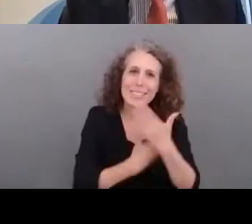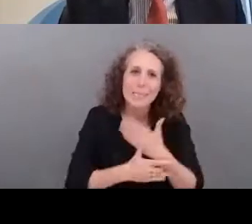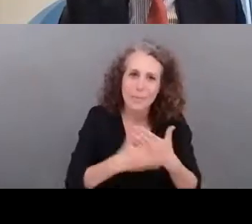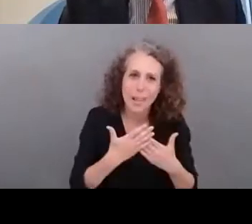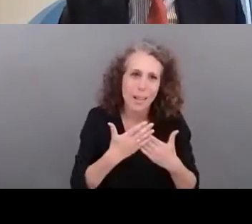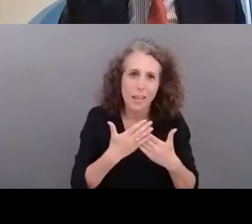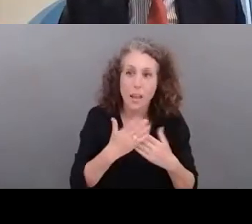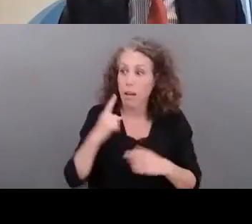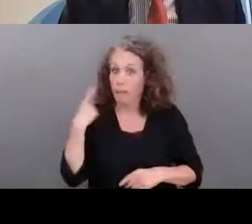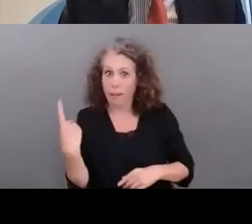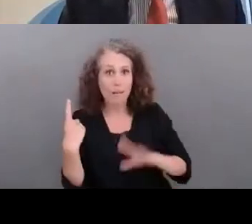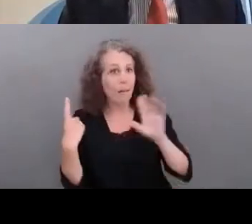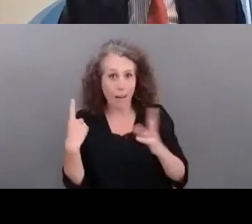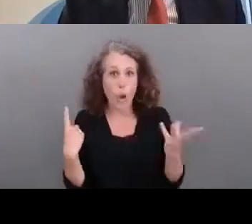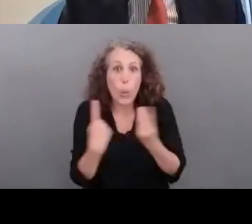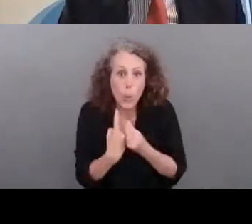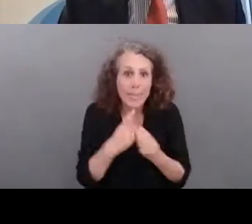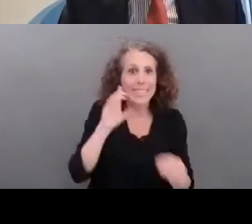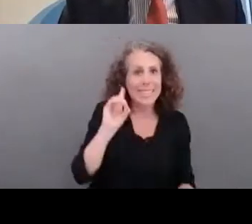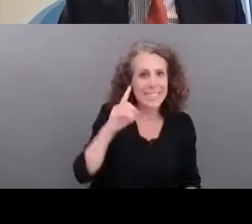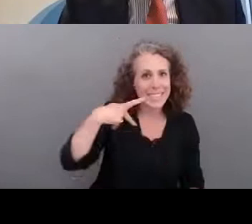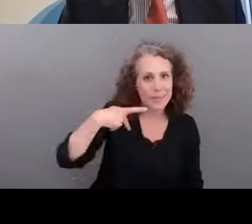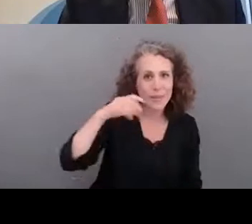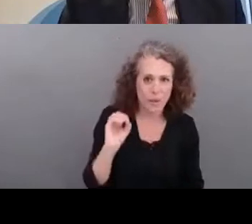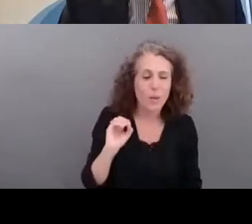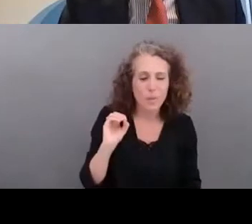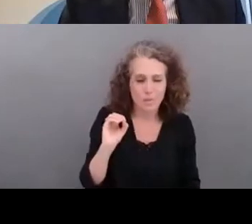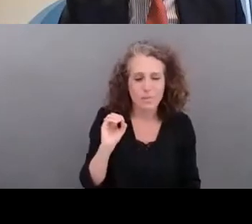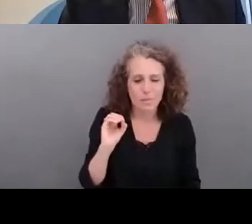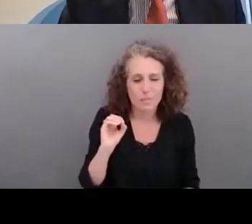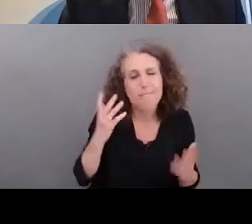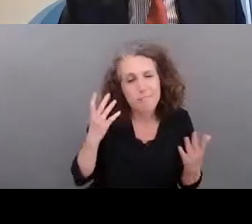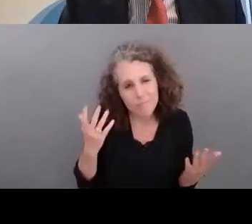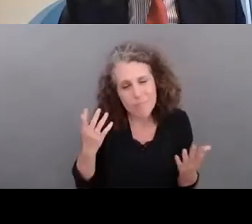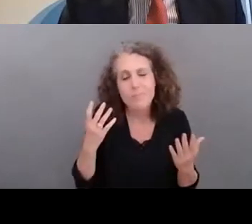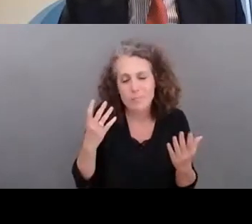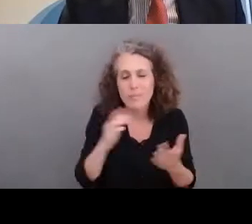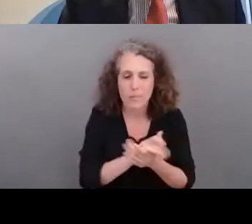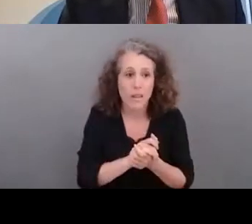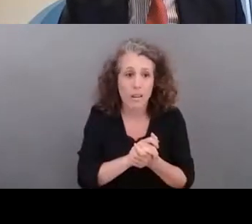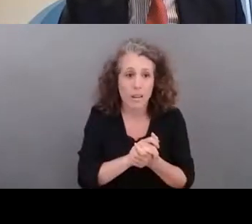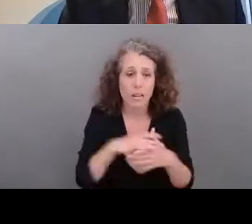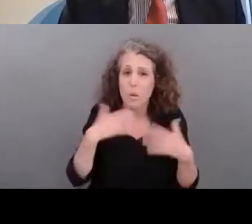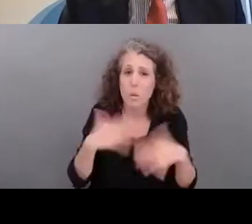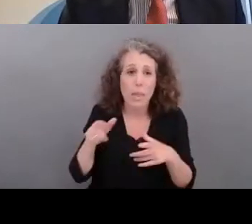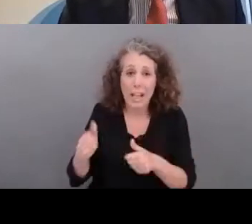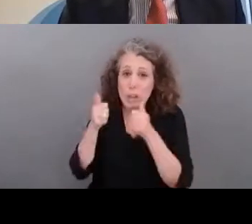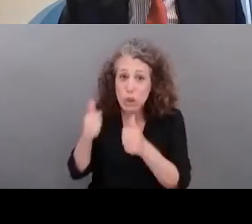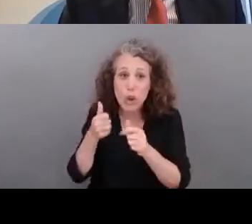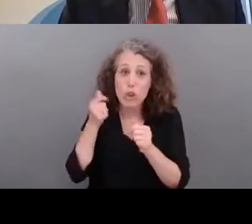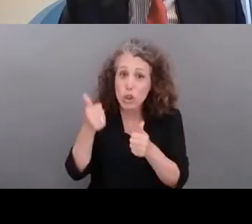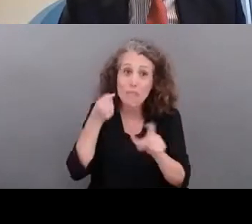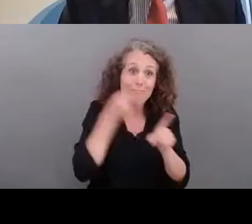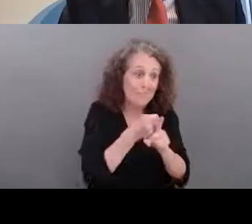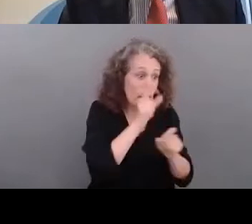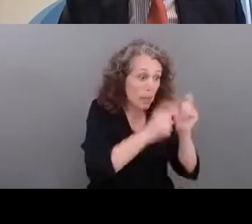handicapées, y compris à travers leurs propres organisations en termes de crise humanitaire dans l'avenir. Cela sera bien non seulement pour